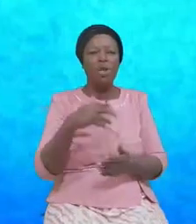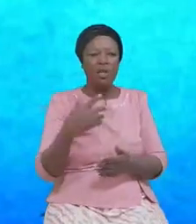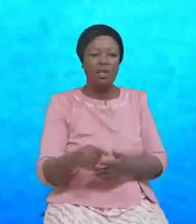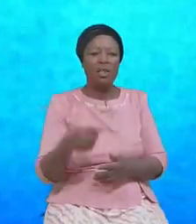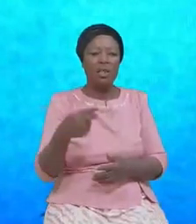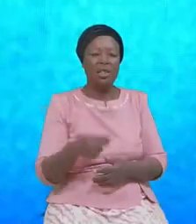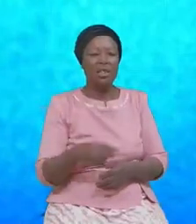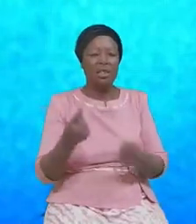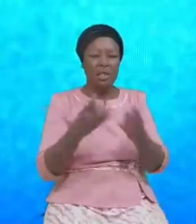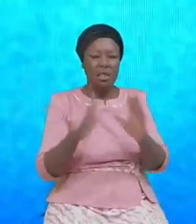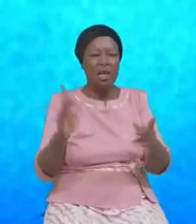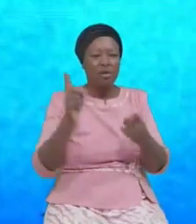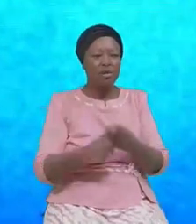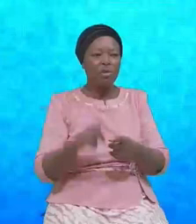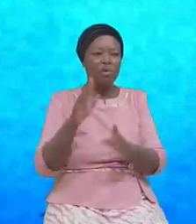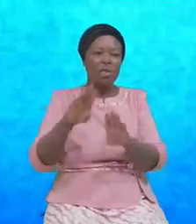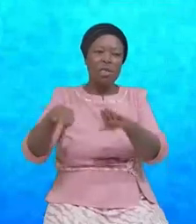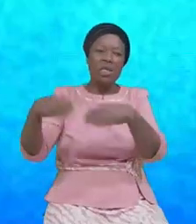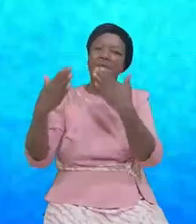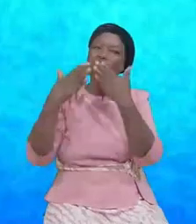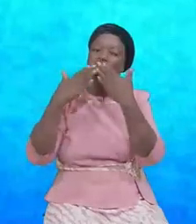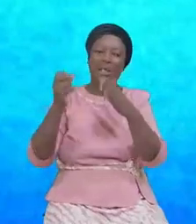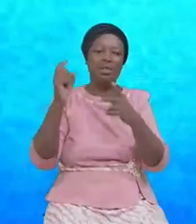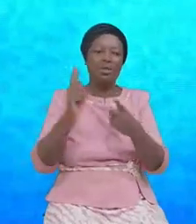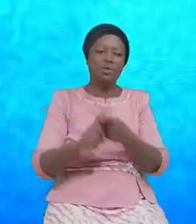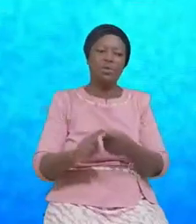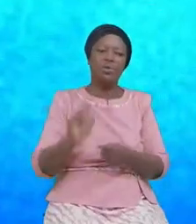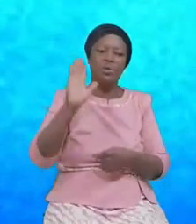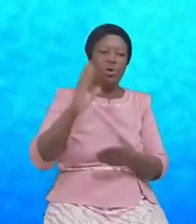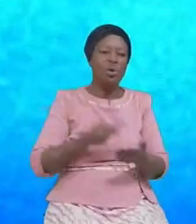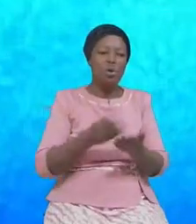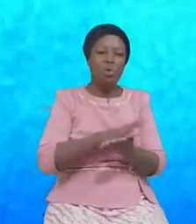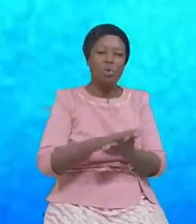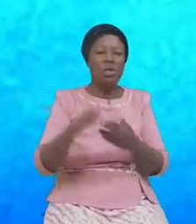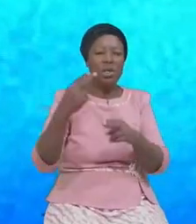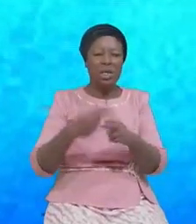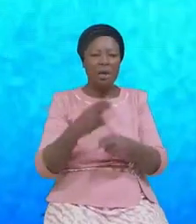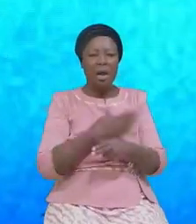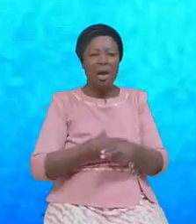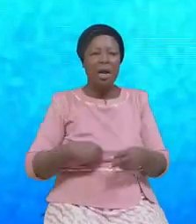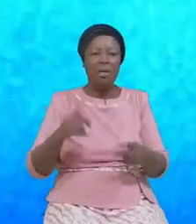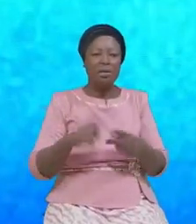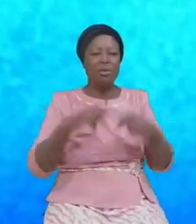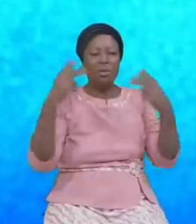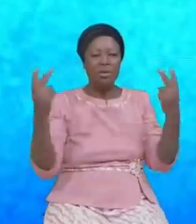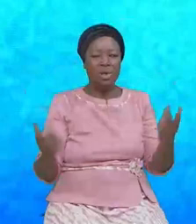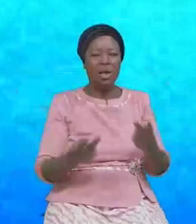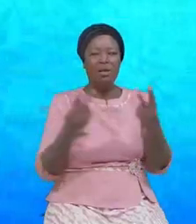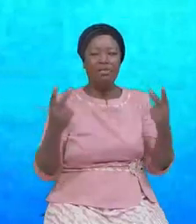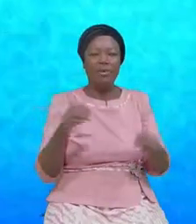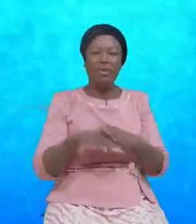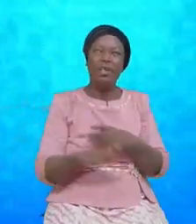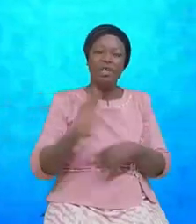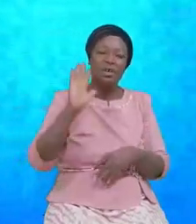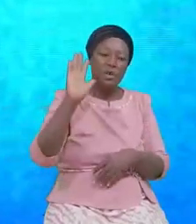que nous célébrions ton saint nom, et que nous mettions notre gloire à te louer.